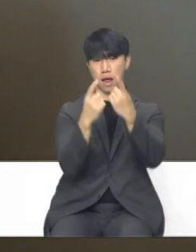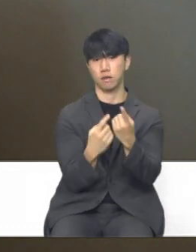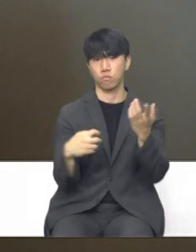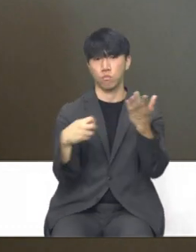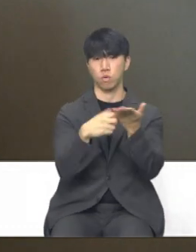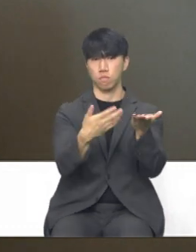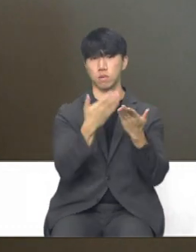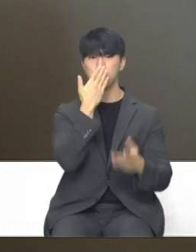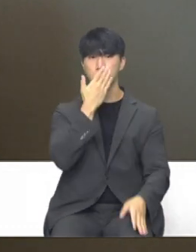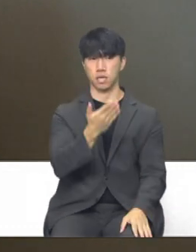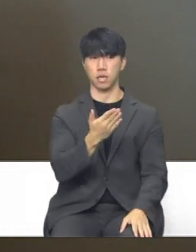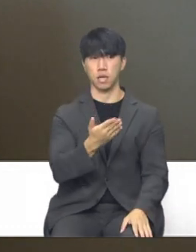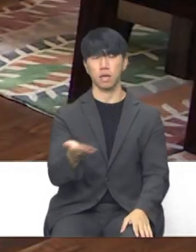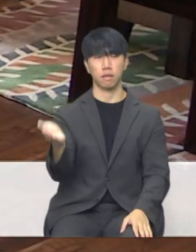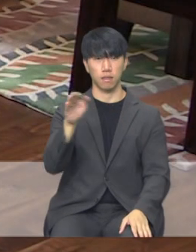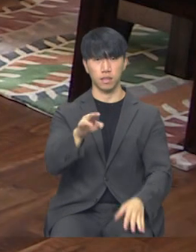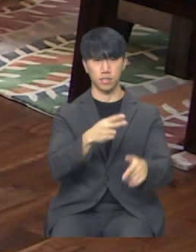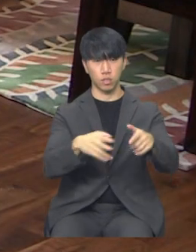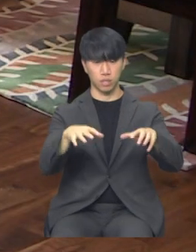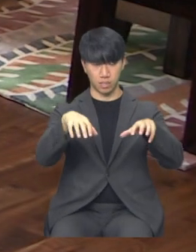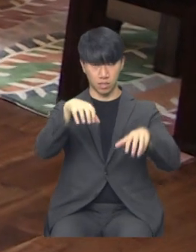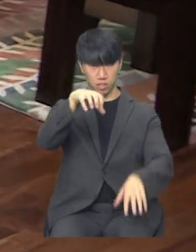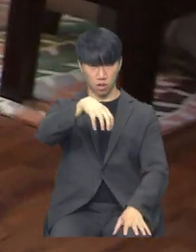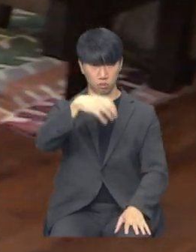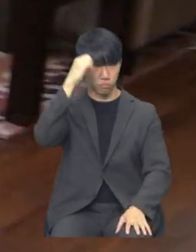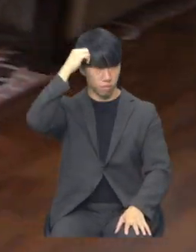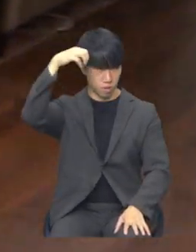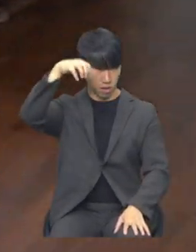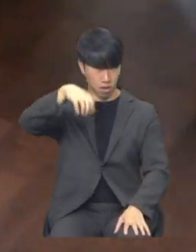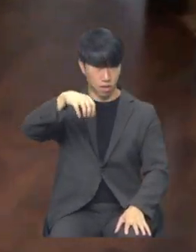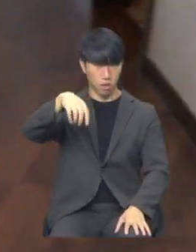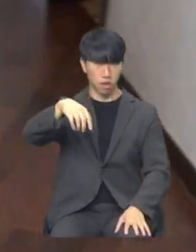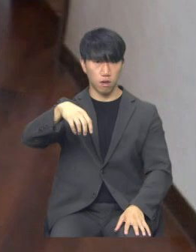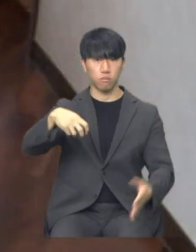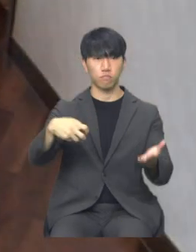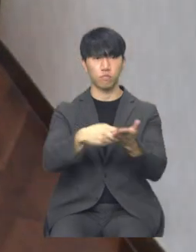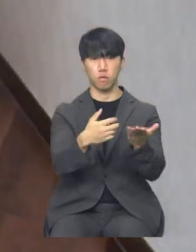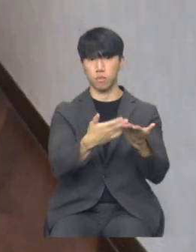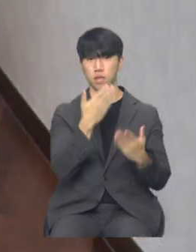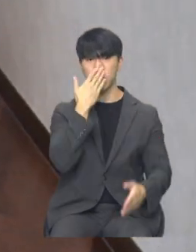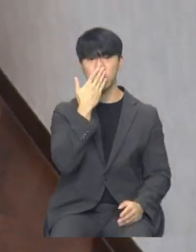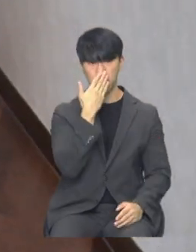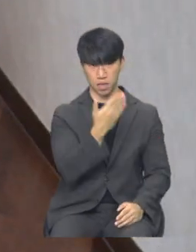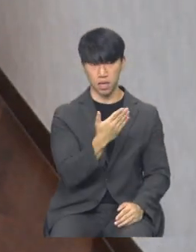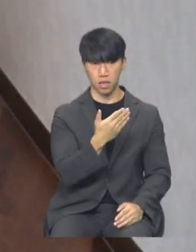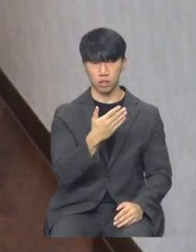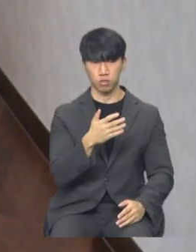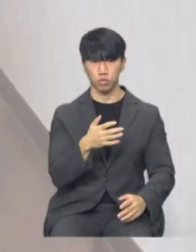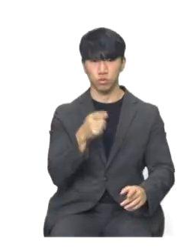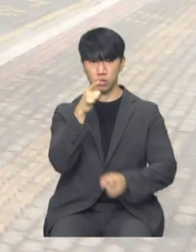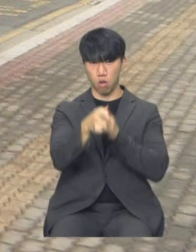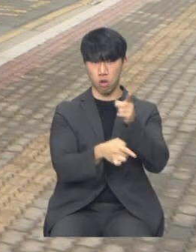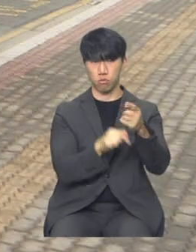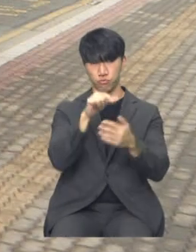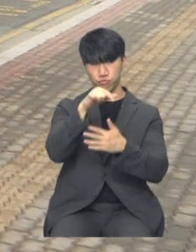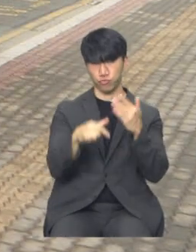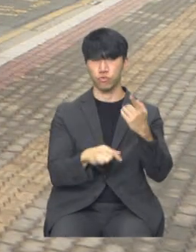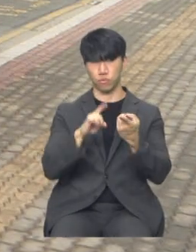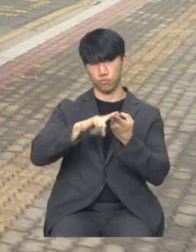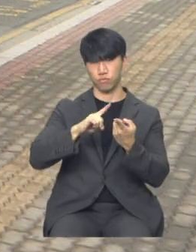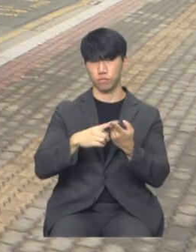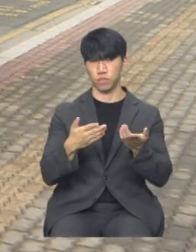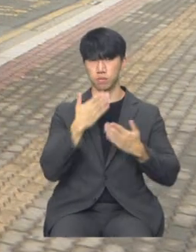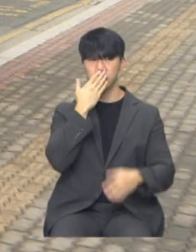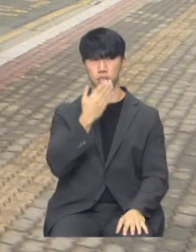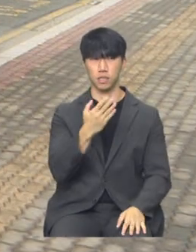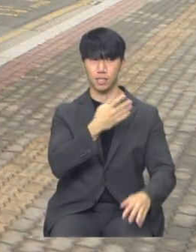있습니다. 다만 인천 지역 숙박시설을 대상으로 쿠폰을 지원받을 수 있고 선착순으로 지급됩니다.